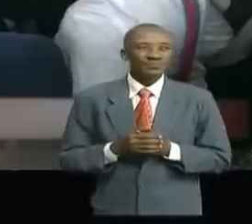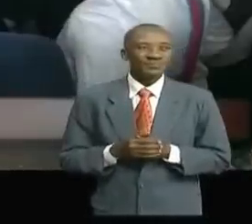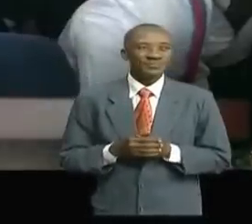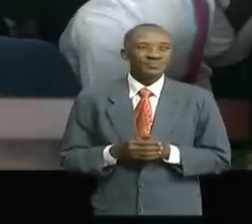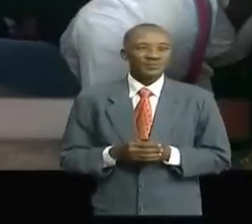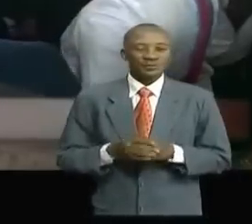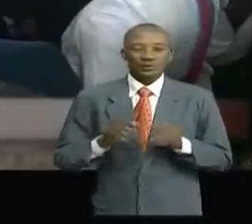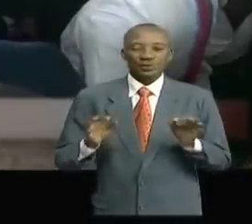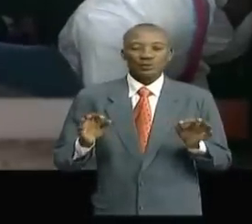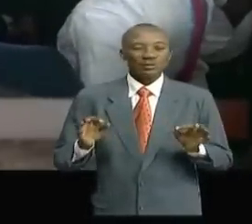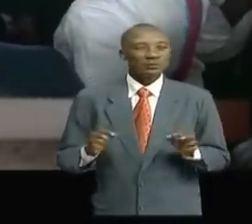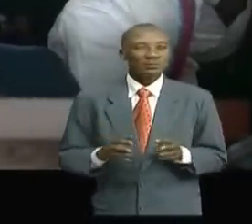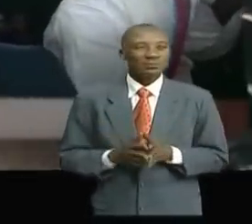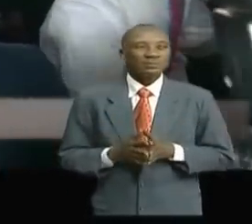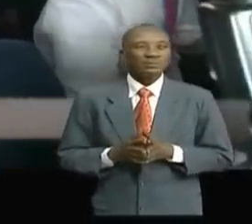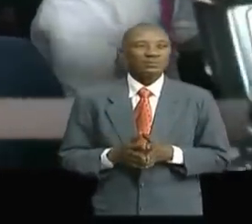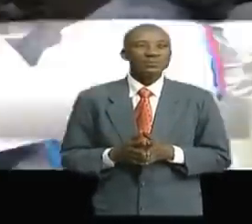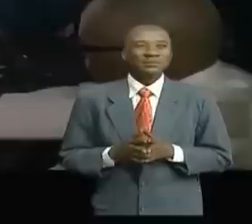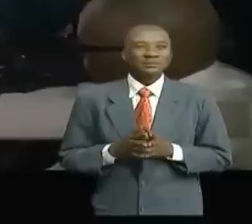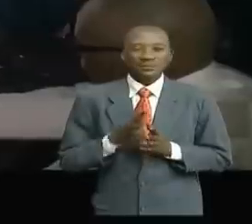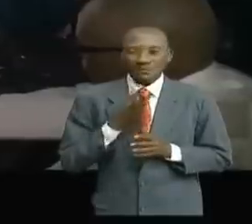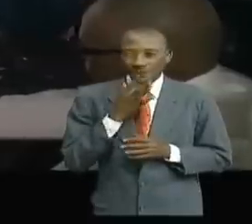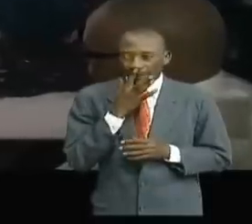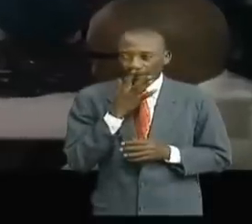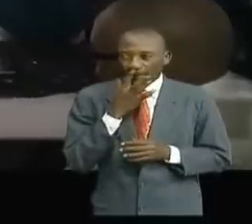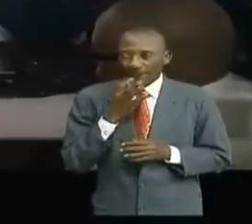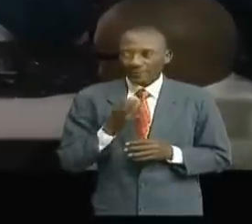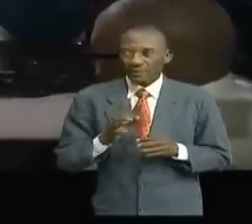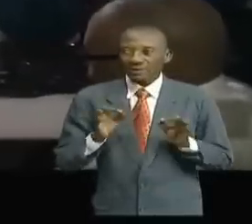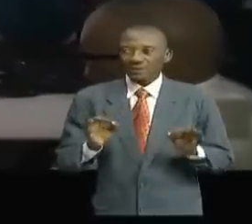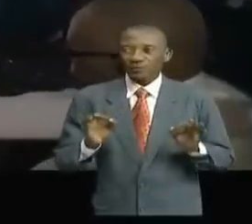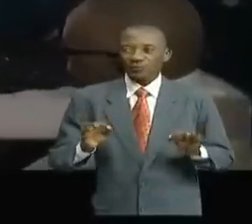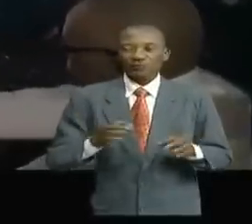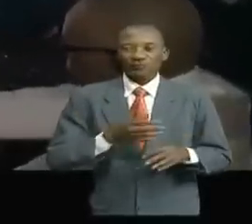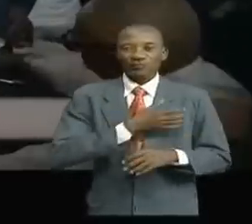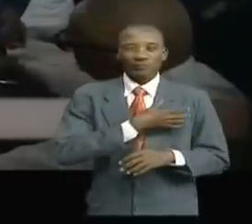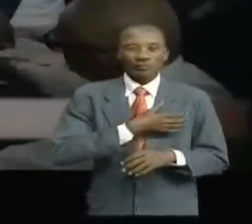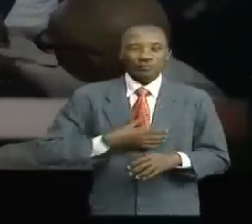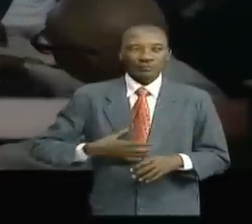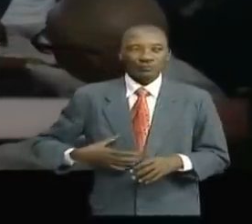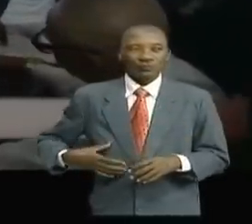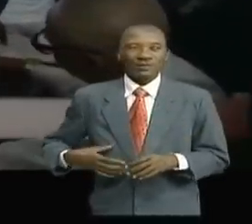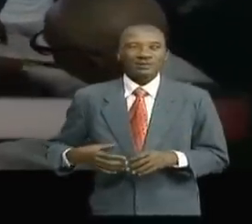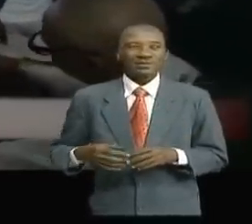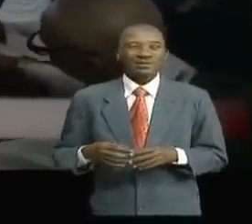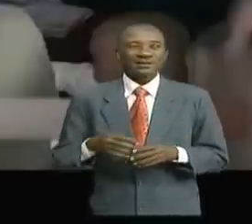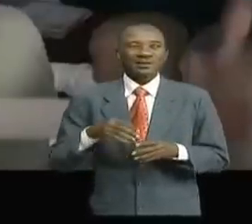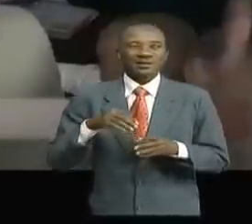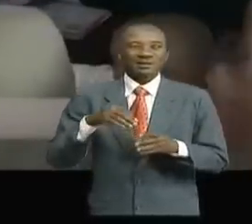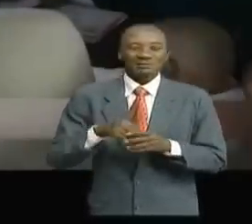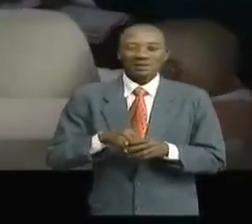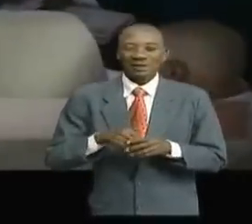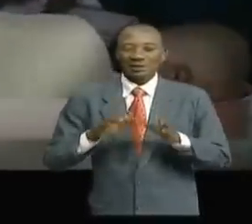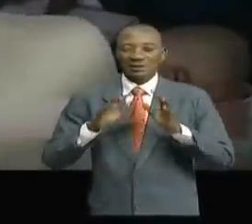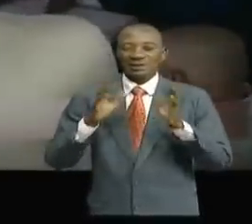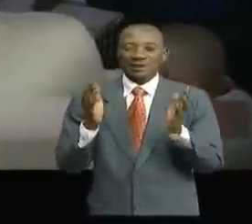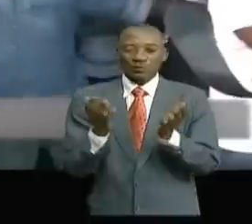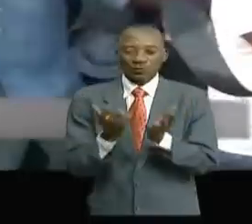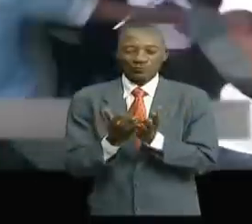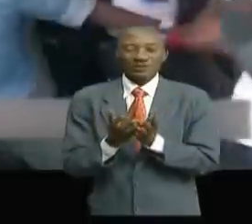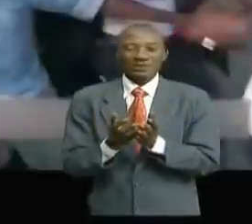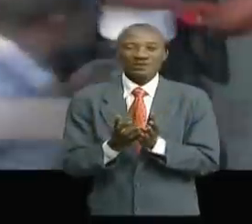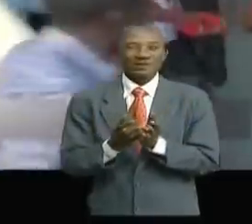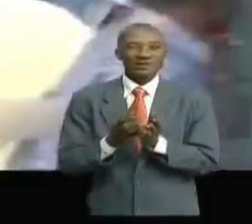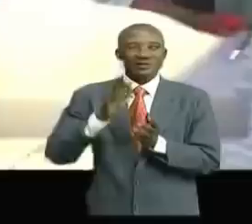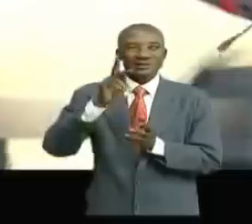a pris ses fonctions après l'opération des remises reprises avec le bourgmestre sortant Jean-Claude Kadima. Peu après, Charlie Louboya a inspecté